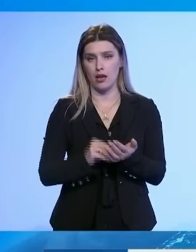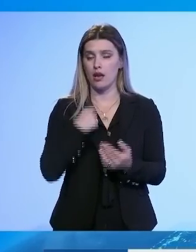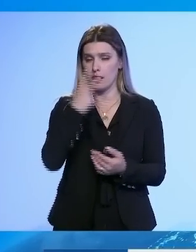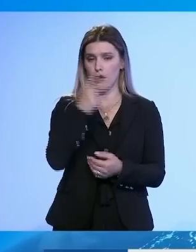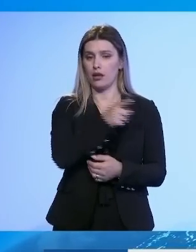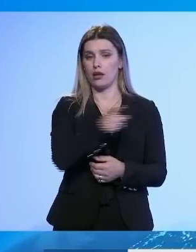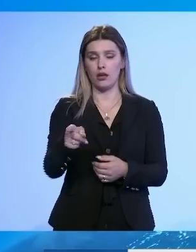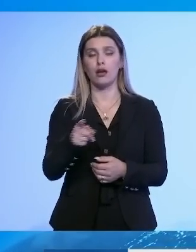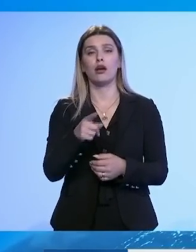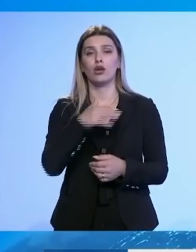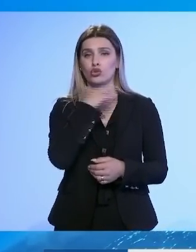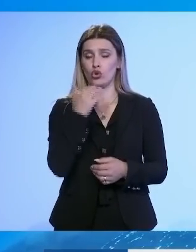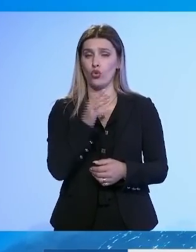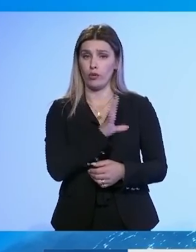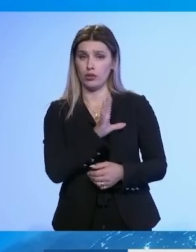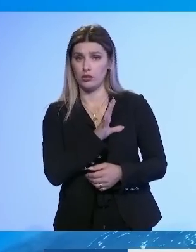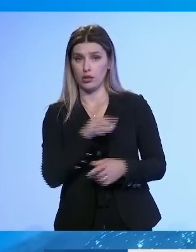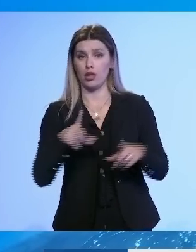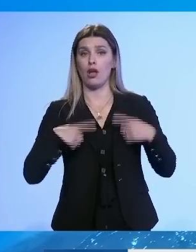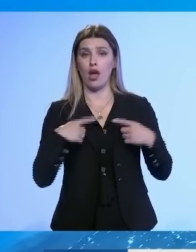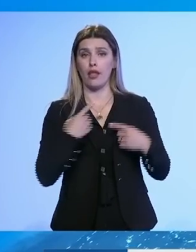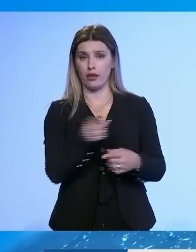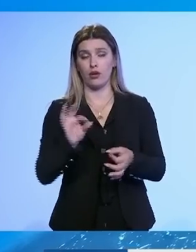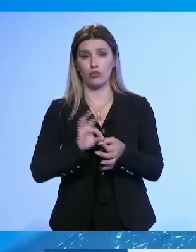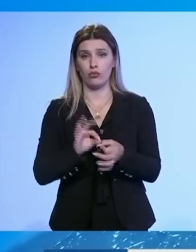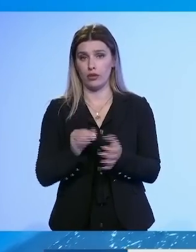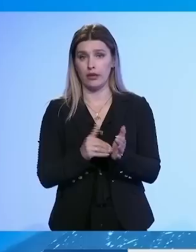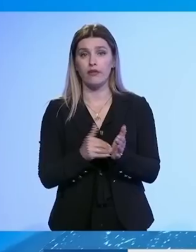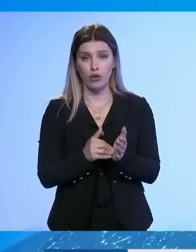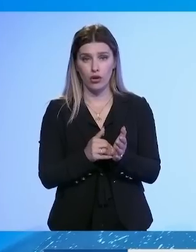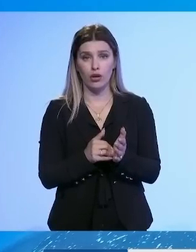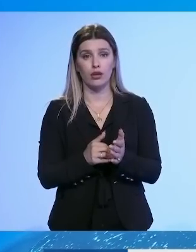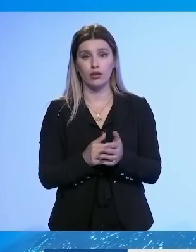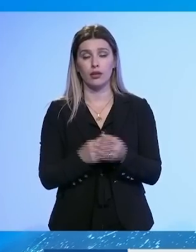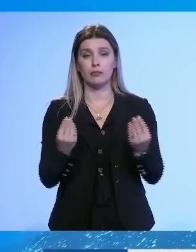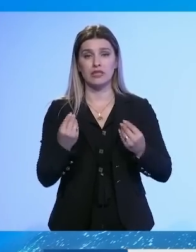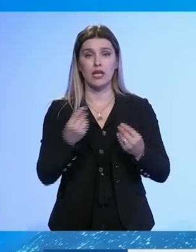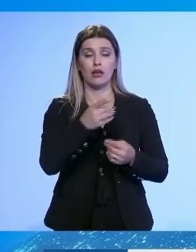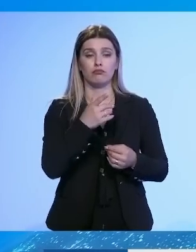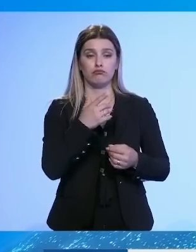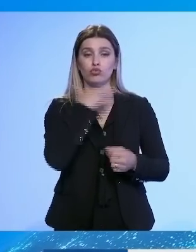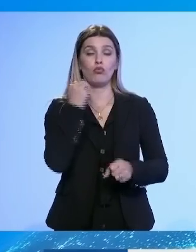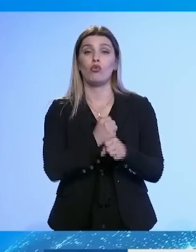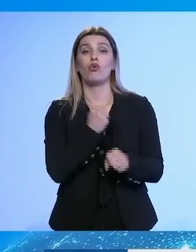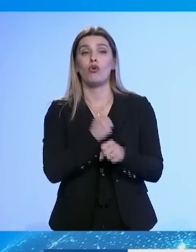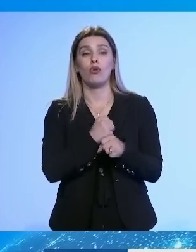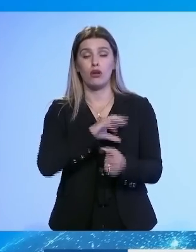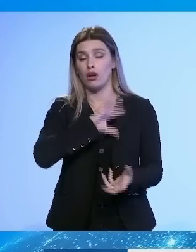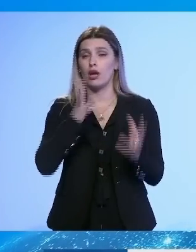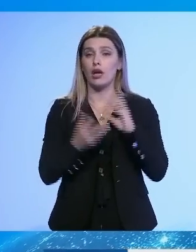edhe deri te jeta me gjitha ato angazhime dhe keni krenar edhe